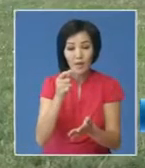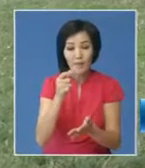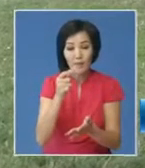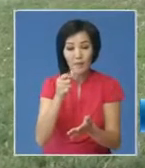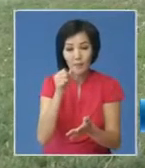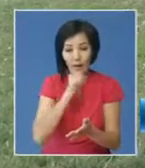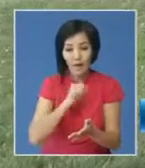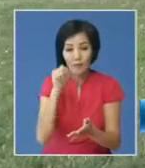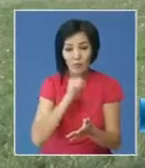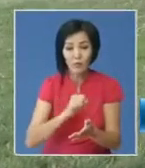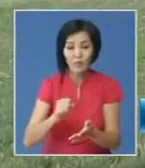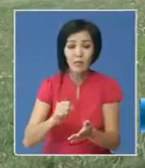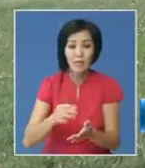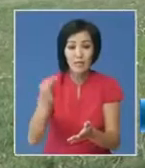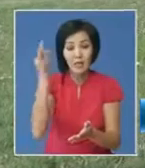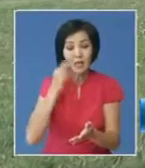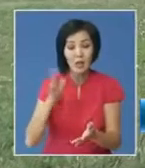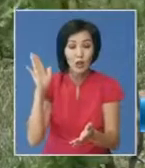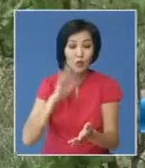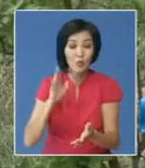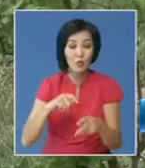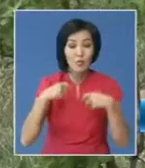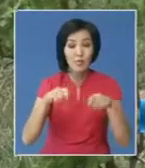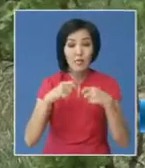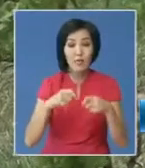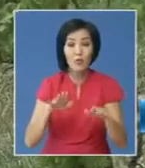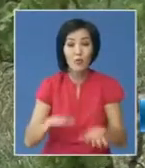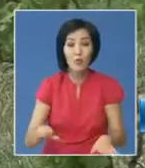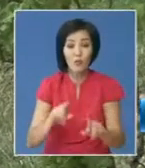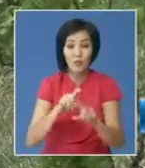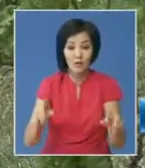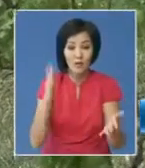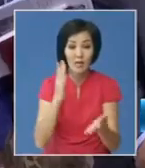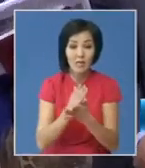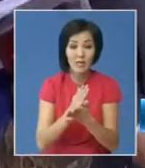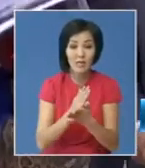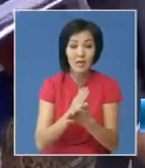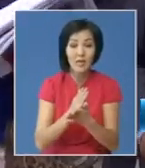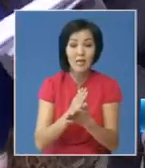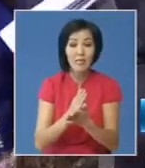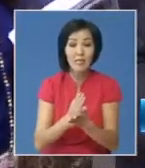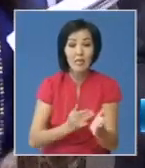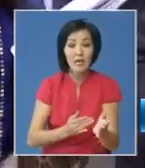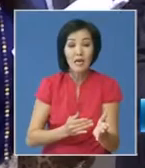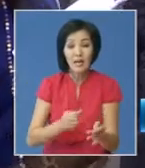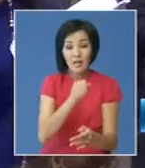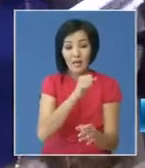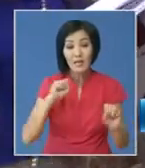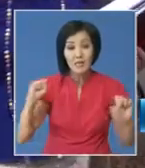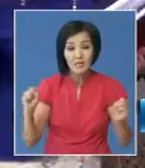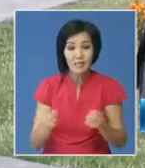сусын сататын арнайы көліктер қойғызбақ. Қыста конки тебу алаңы да қолданысқа берілмек. Несін айтасыз,